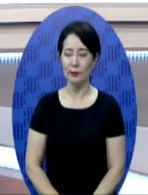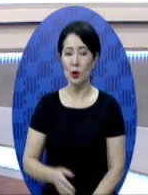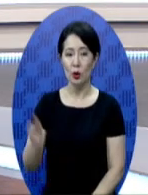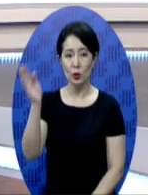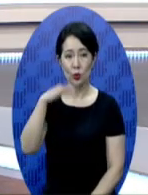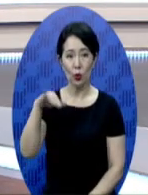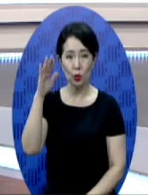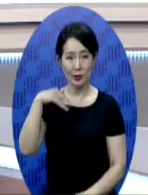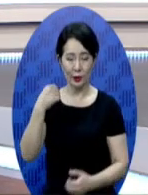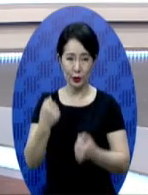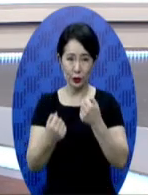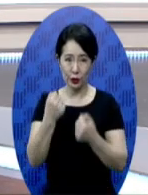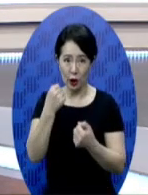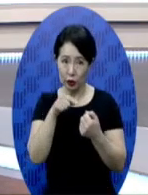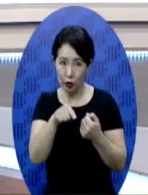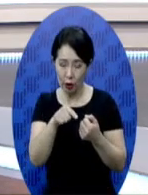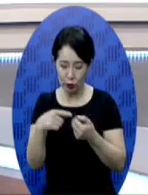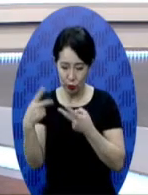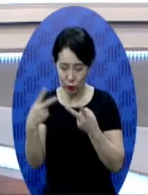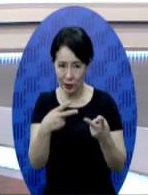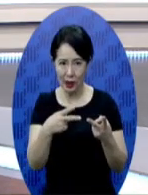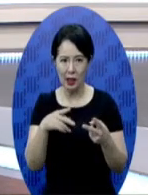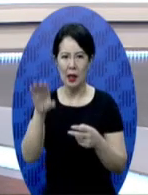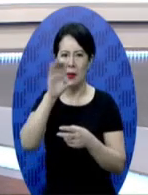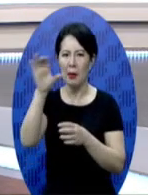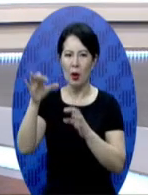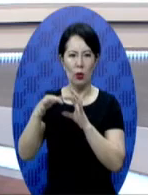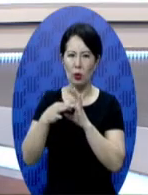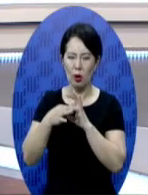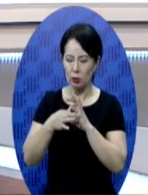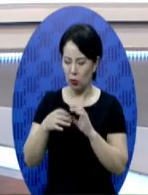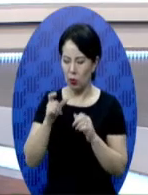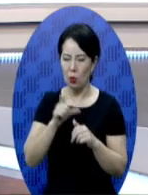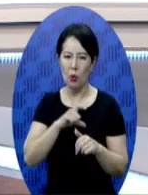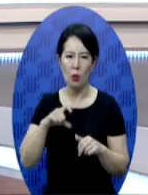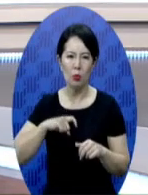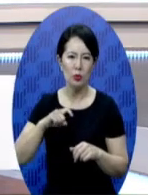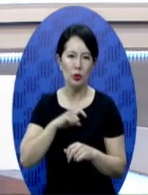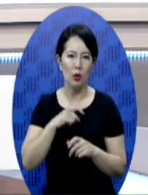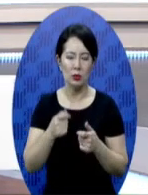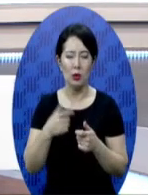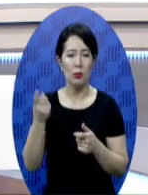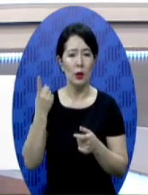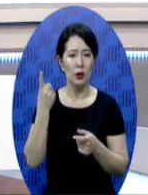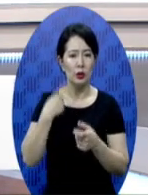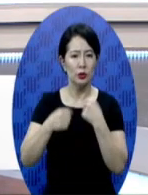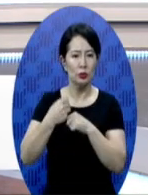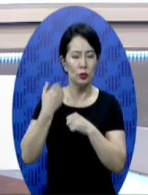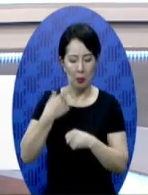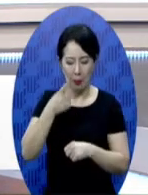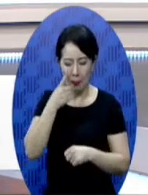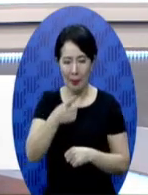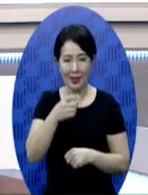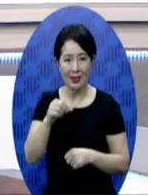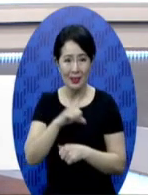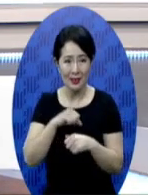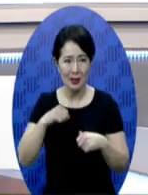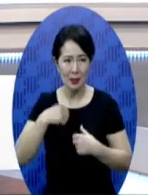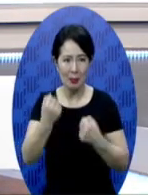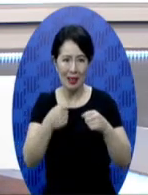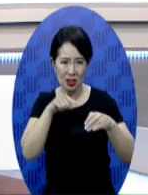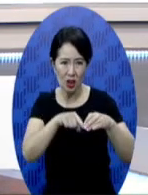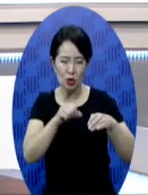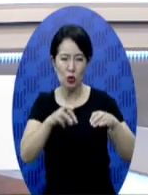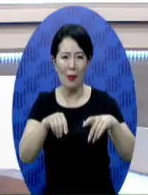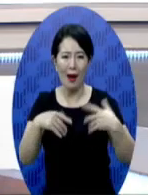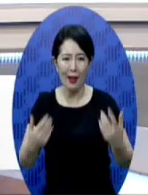Дуудлагын жолооч үйлчилгээг аж ахуй нэгжид харьяалалгүй, холбогдох бүртгэлгүй хувь хүмүүс хэрэглэх болжээ. Үүнээс үүдэн өнгөрсөн 1000 гаруй иргэн автомашинаас эд